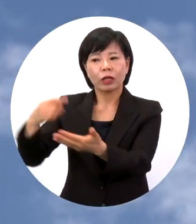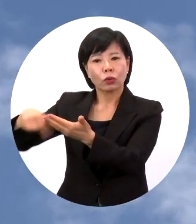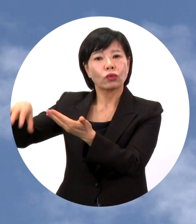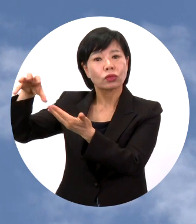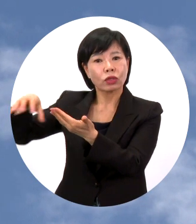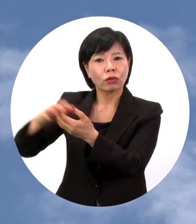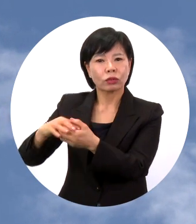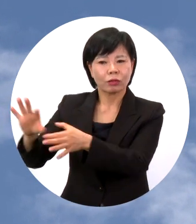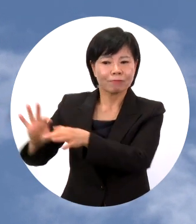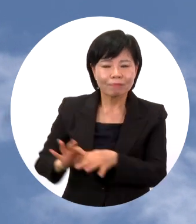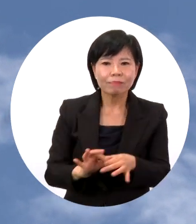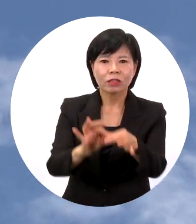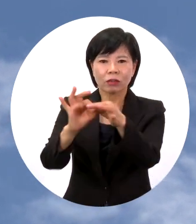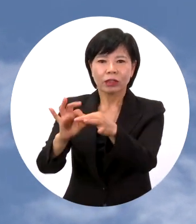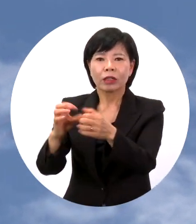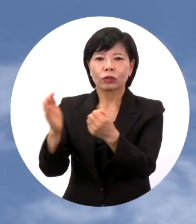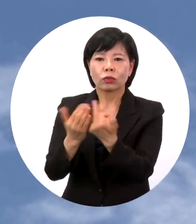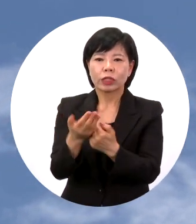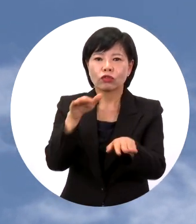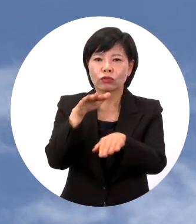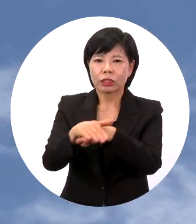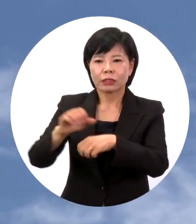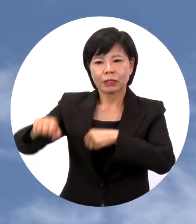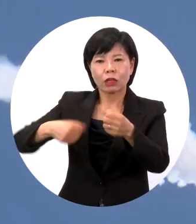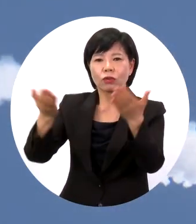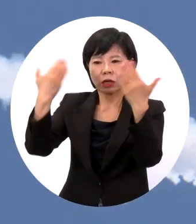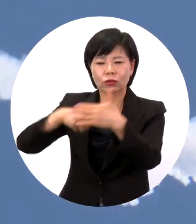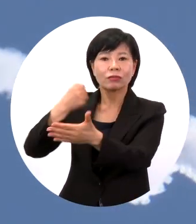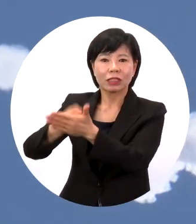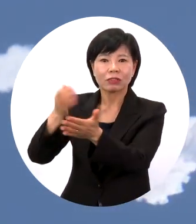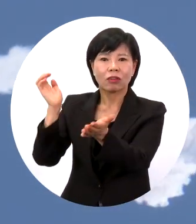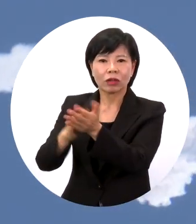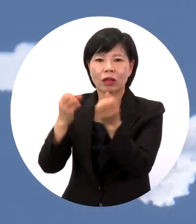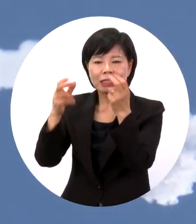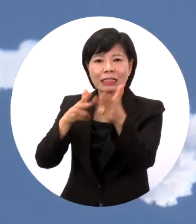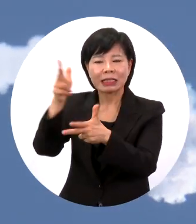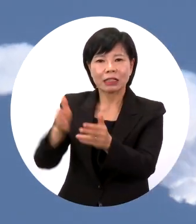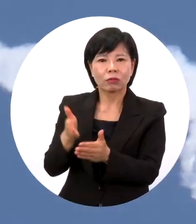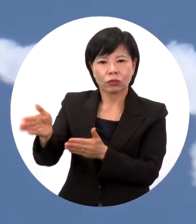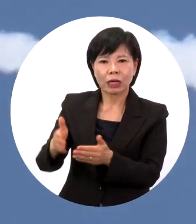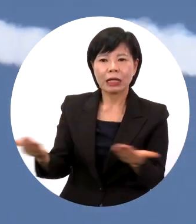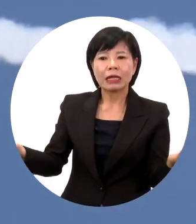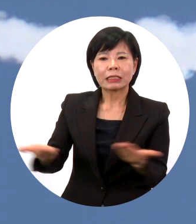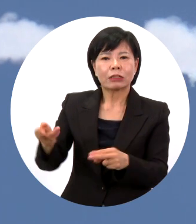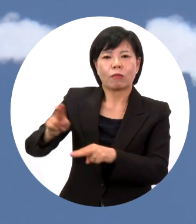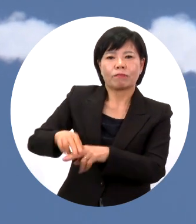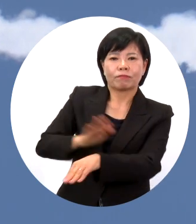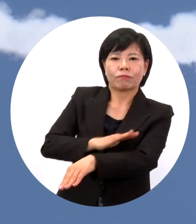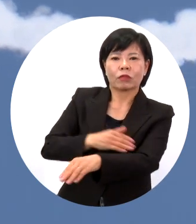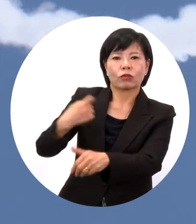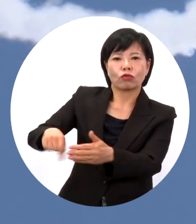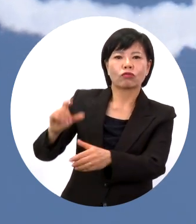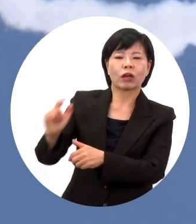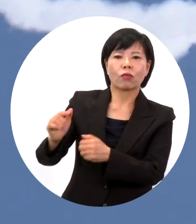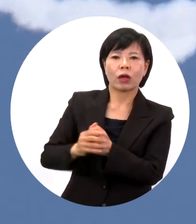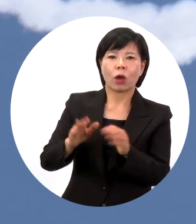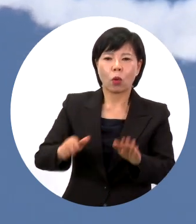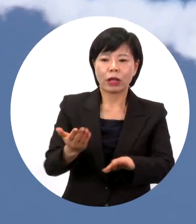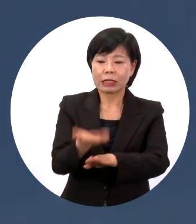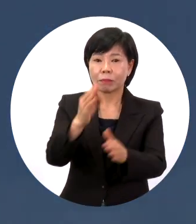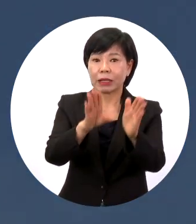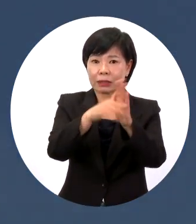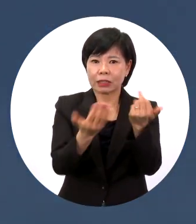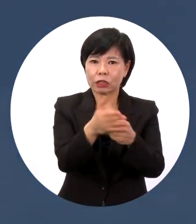특구 사업과 연계해 제주형 자율학교로 지정하고 신산업 분야 직업 교육을 강화하는데요. 올해